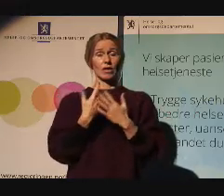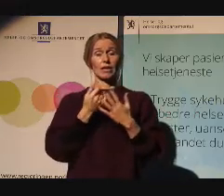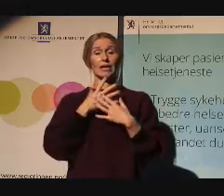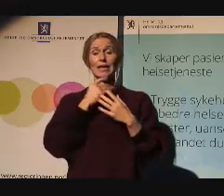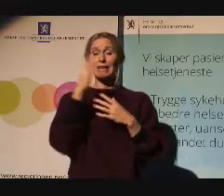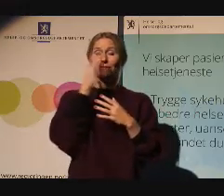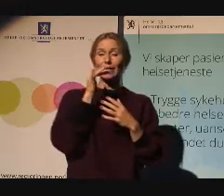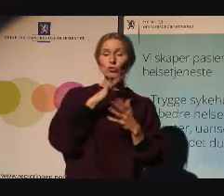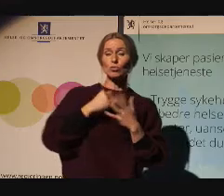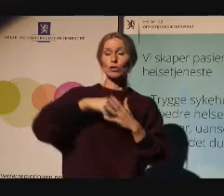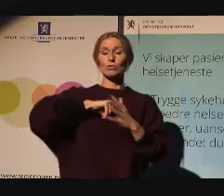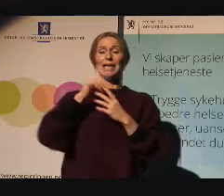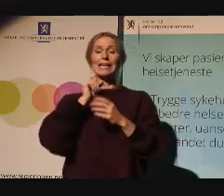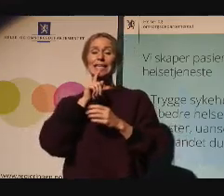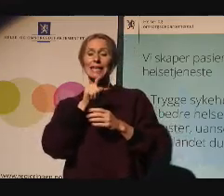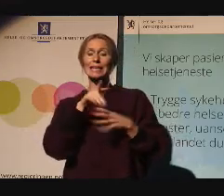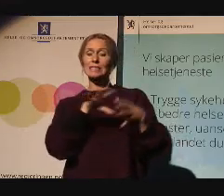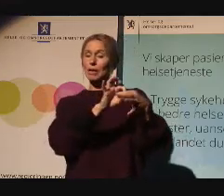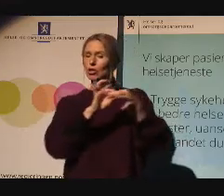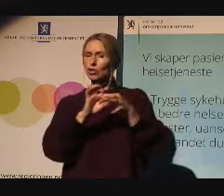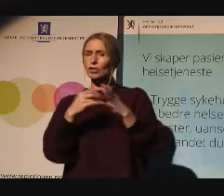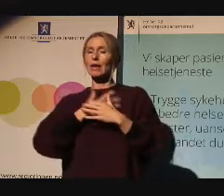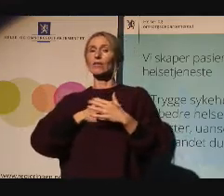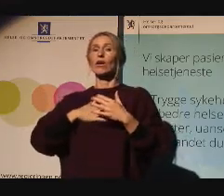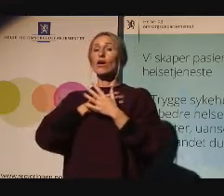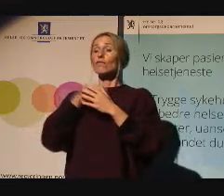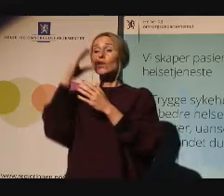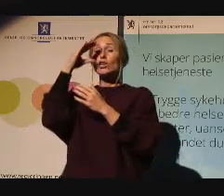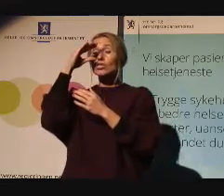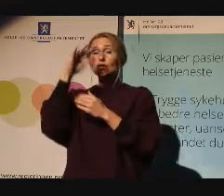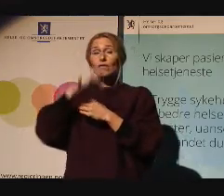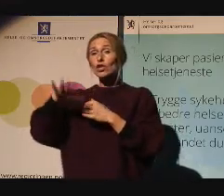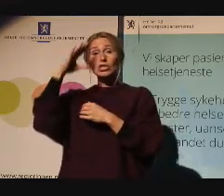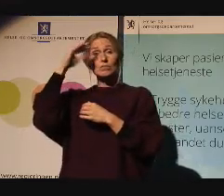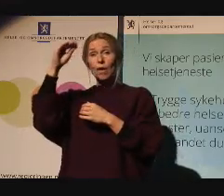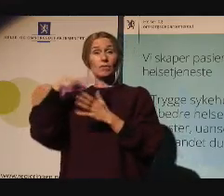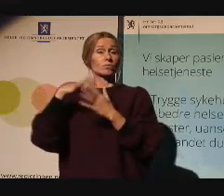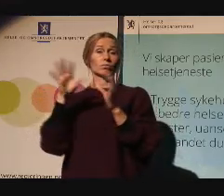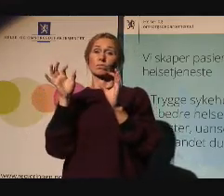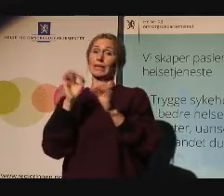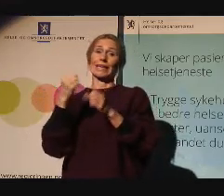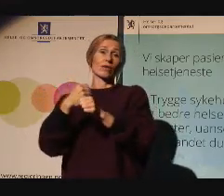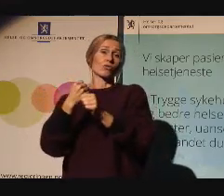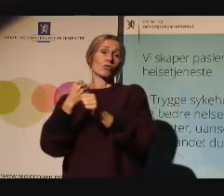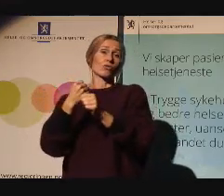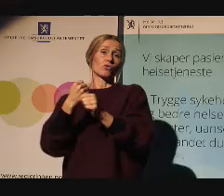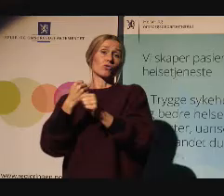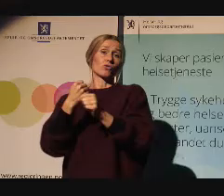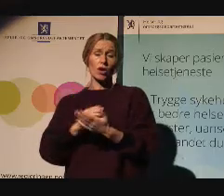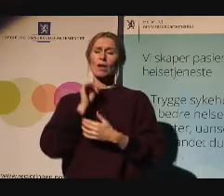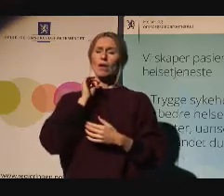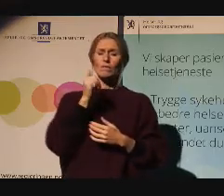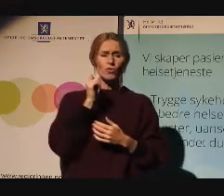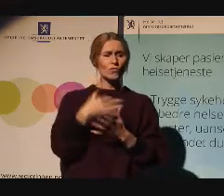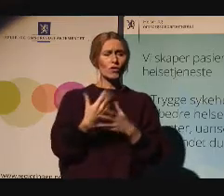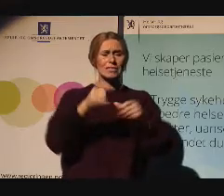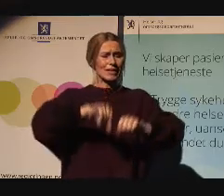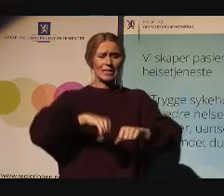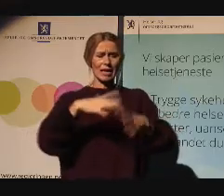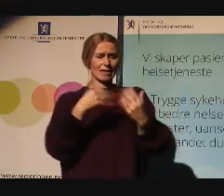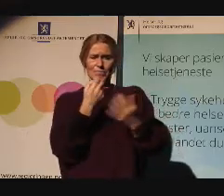selvkritikk som knyttet til at heller ikke fylkesmannen har gjort jobben sin godt nok. Hvorfor har ikke svikten blitt fanget